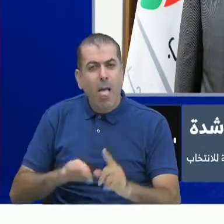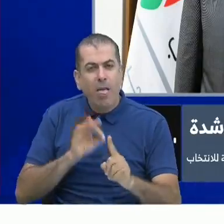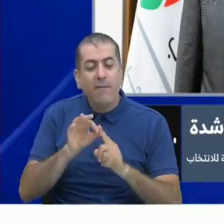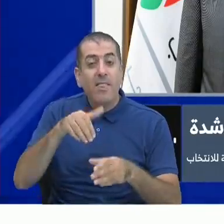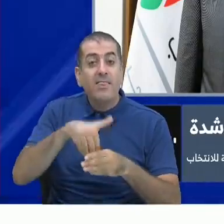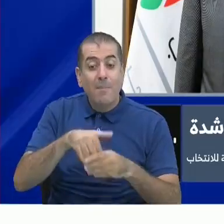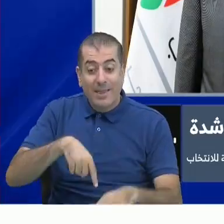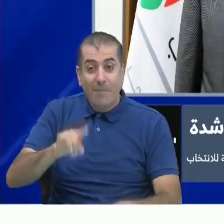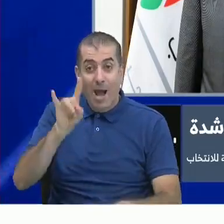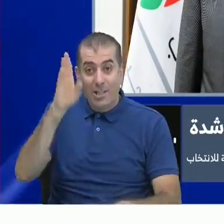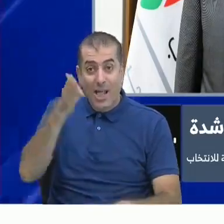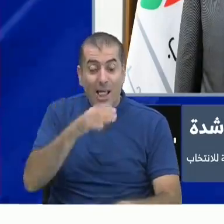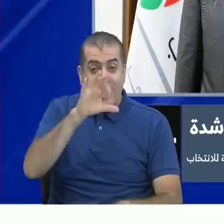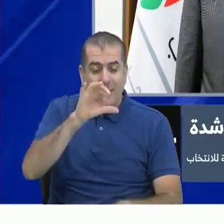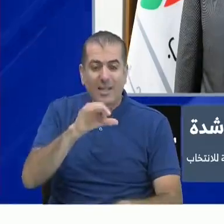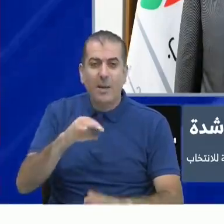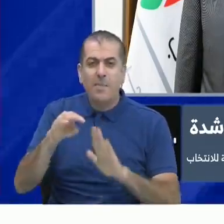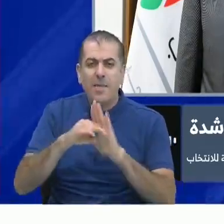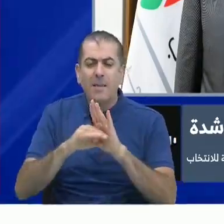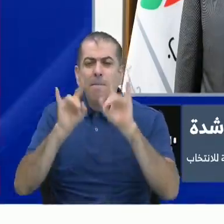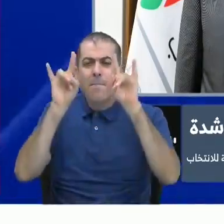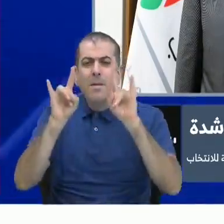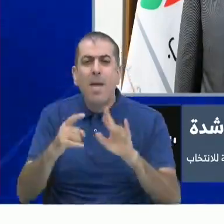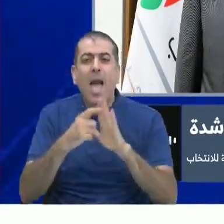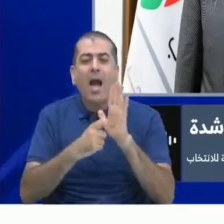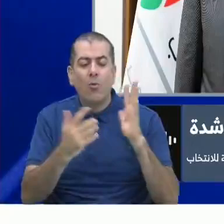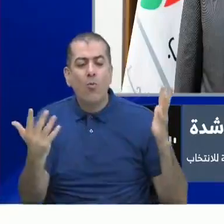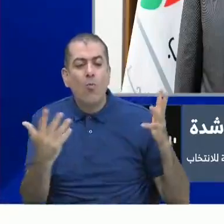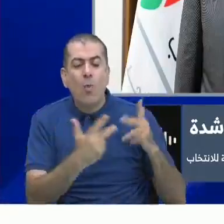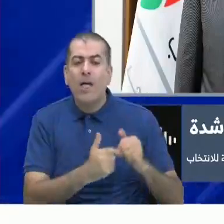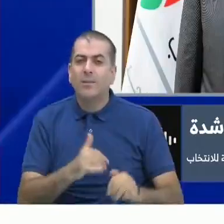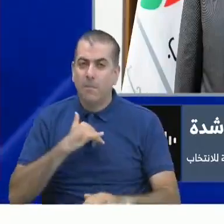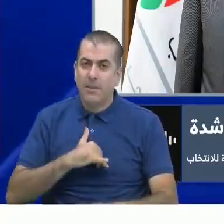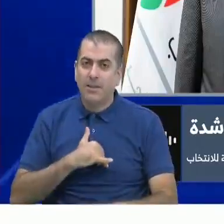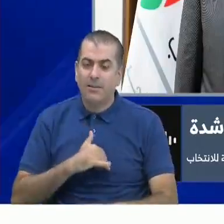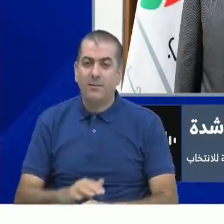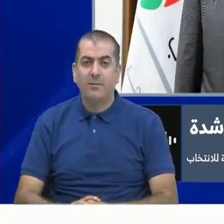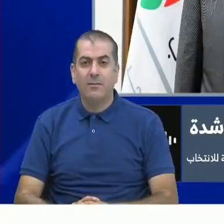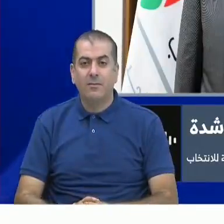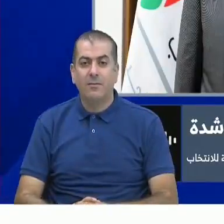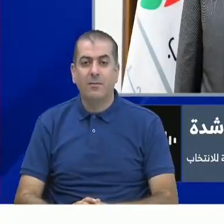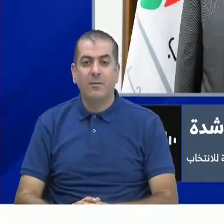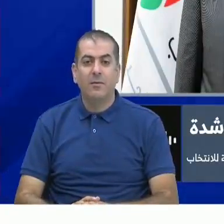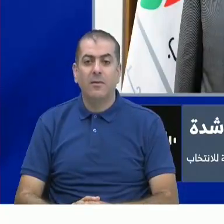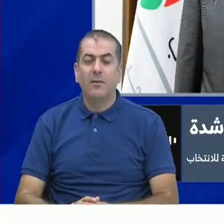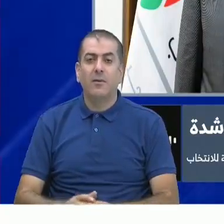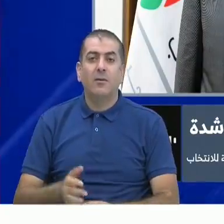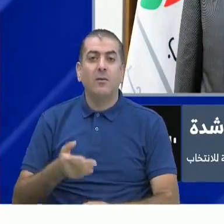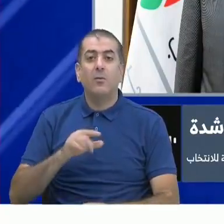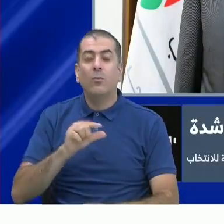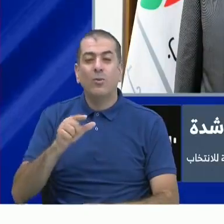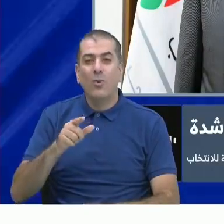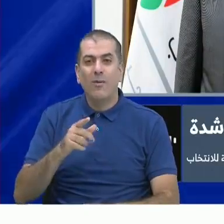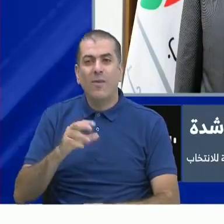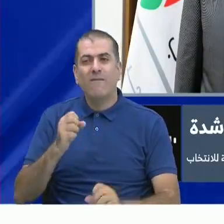انتخابية تماما مطابقة للقانون وشروطه وأحكامه، وأيضا بعيدة كل البعد